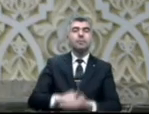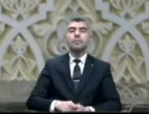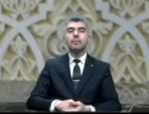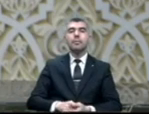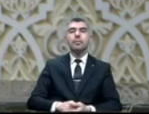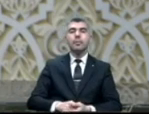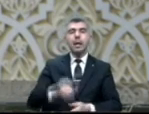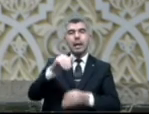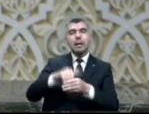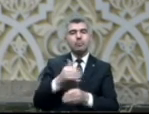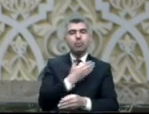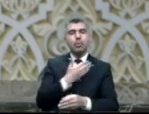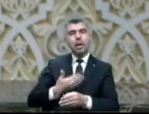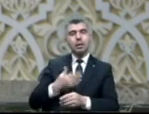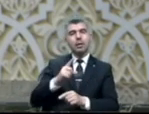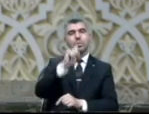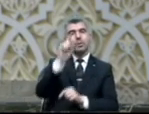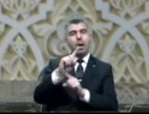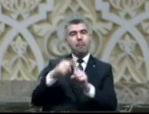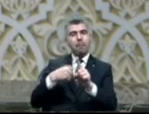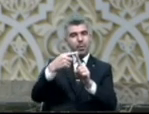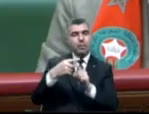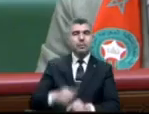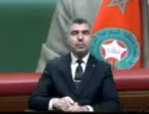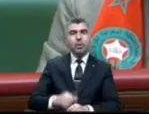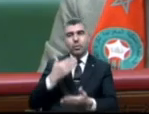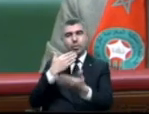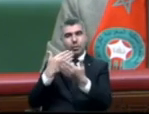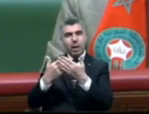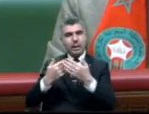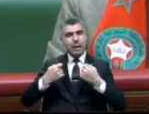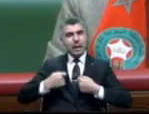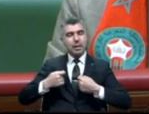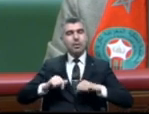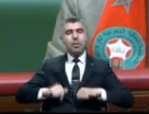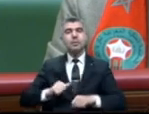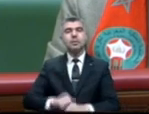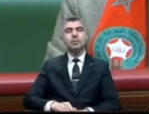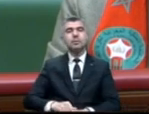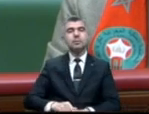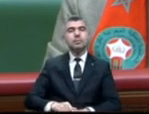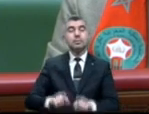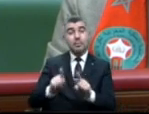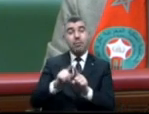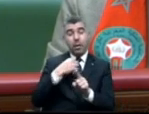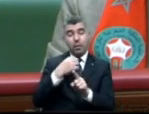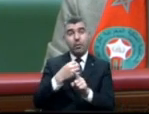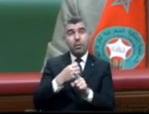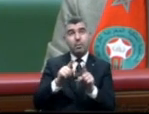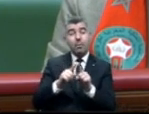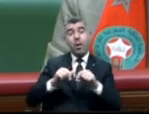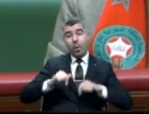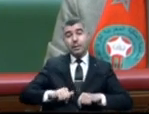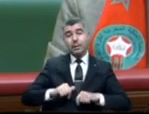الكلمة للمولاي عبد الرحمن في إطار التعقيب، تفضلوا. السيد الرئيس مرة أخرى، السيدة الوزيرة، كنا كنتمنوا أن تبقى تخلي السيدة الوزيرة